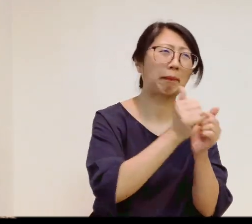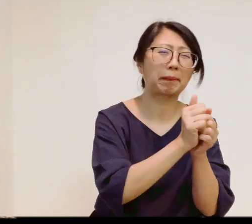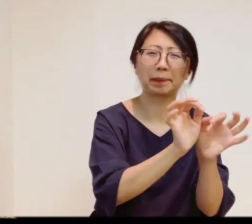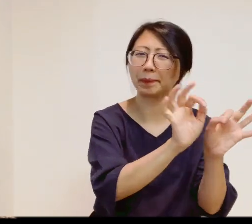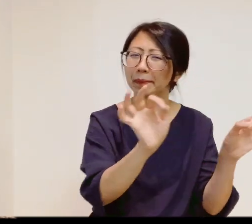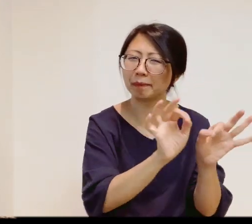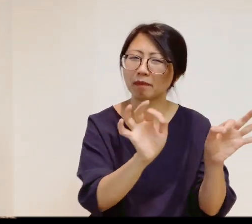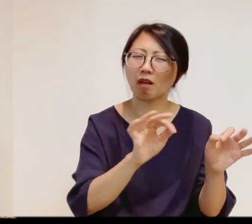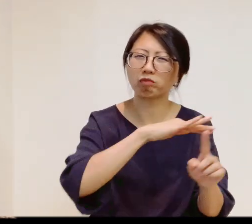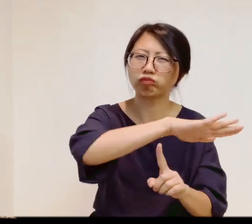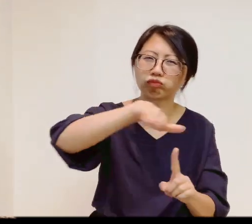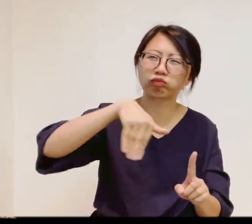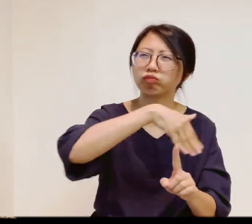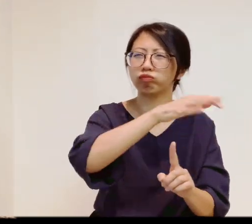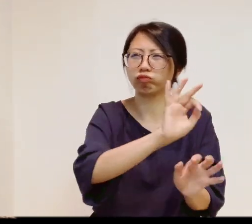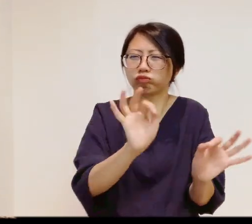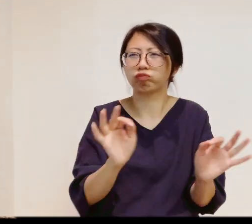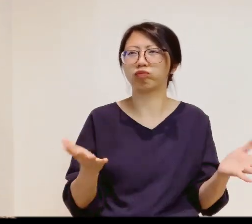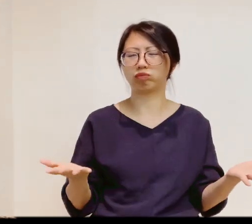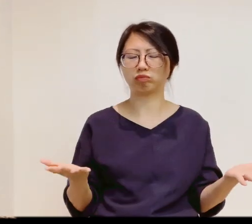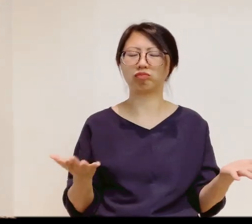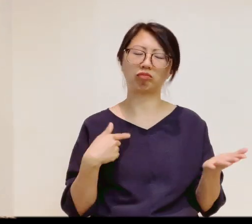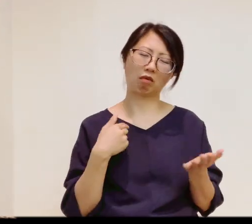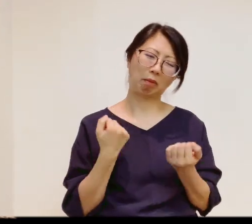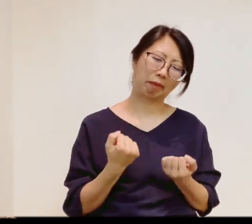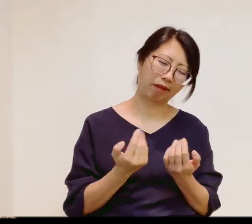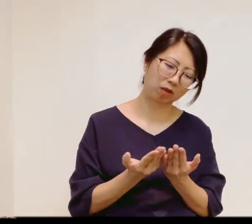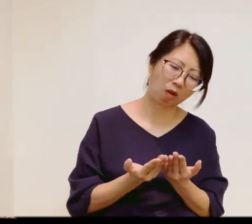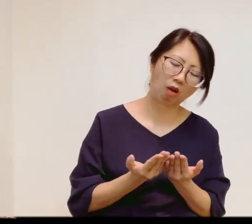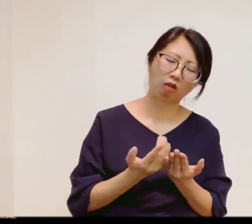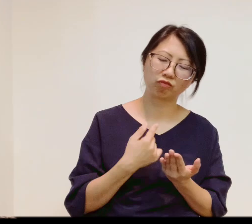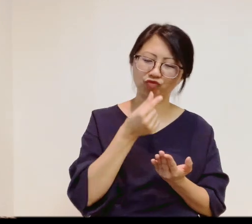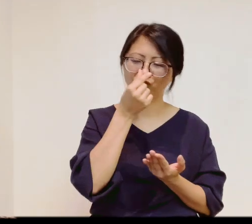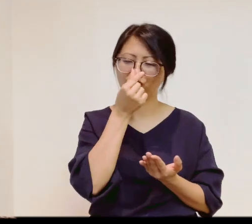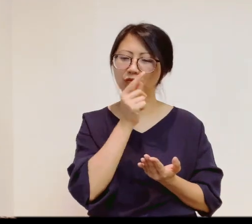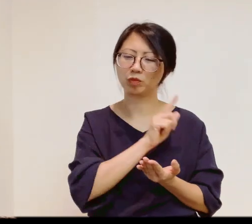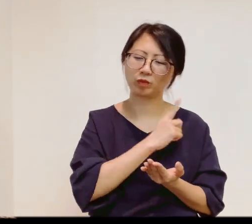單啊，喺第二個城市嗰度又冇親戚啊，又冇朋友啊，咁喺度